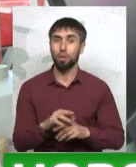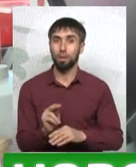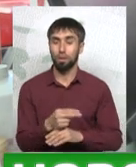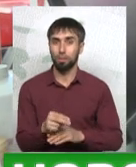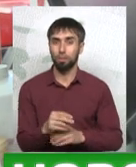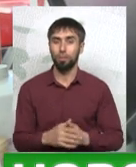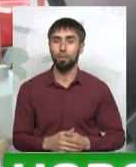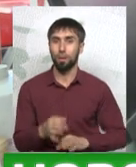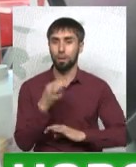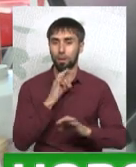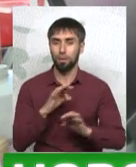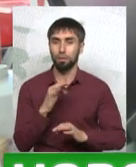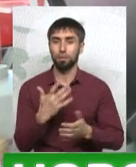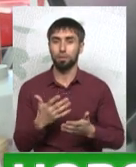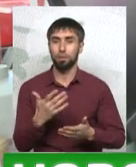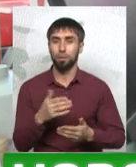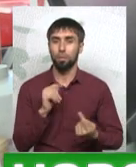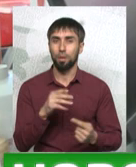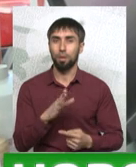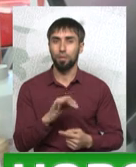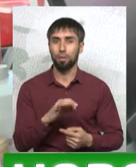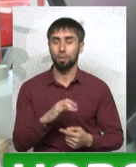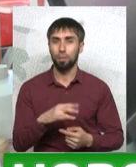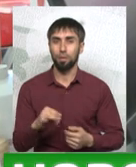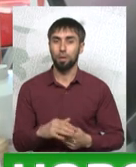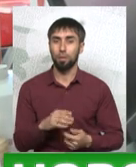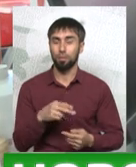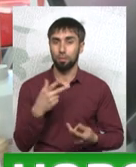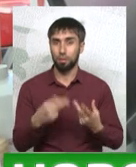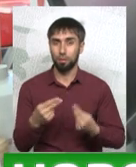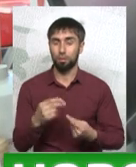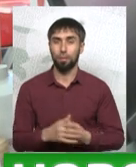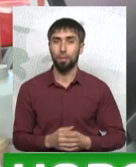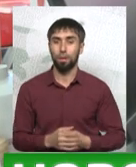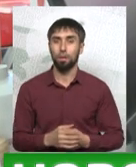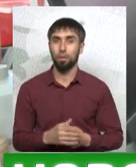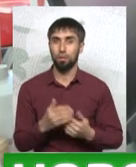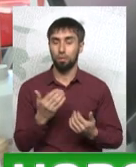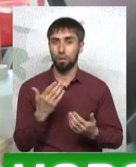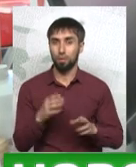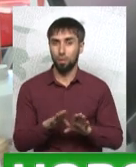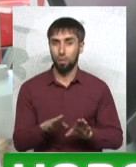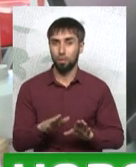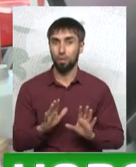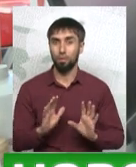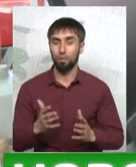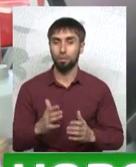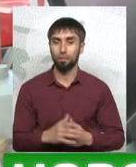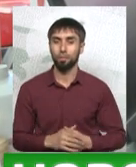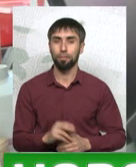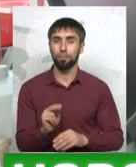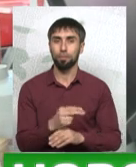лечим антибактериально, противовирусными препаратами, в данном случае специфического